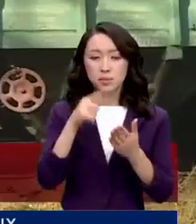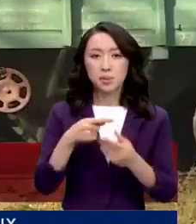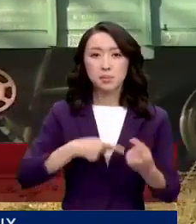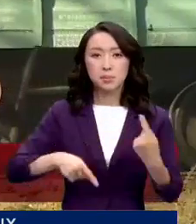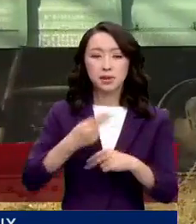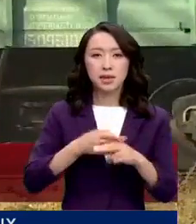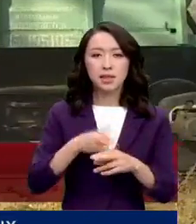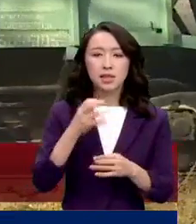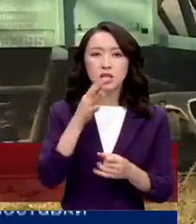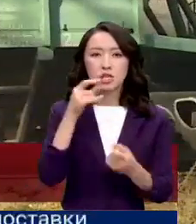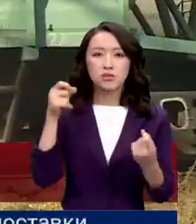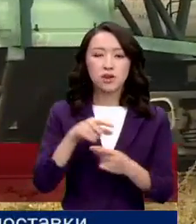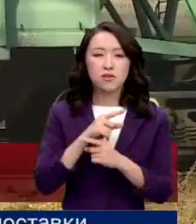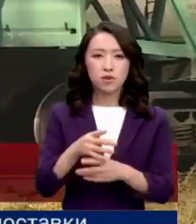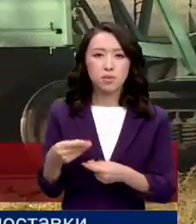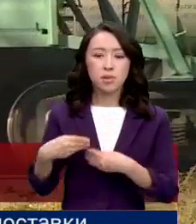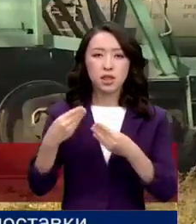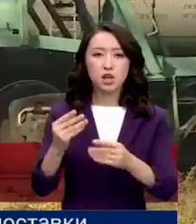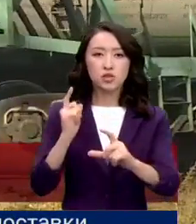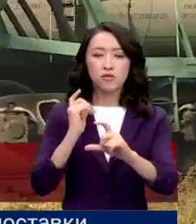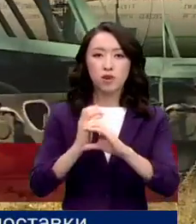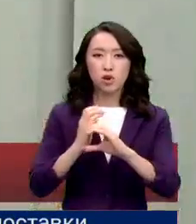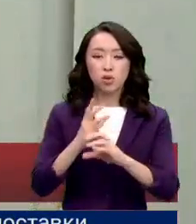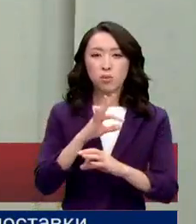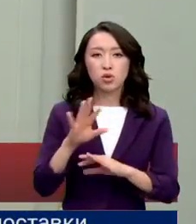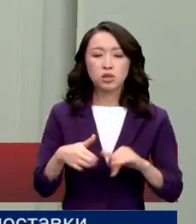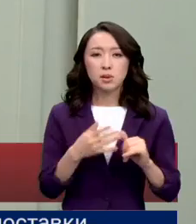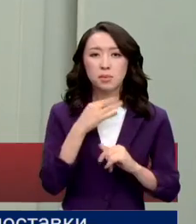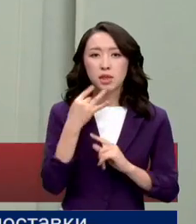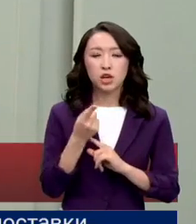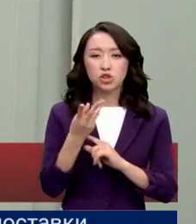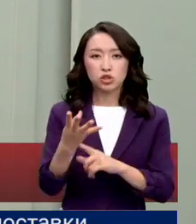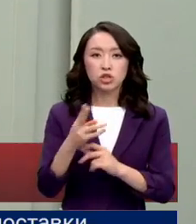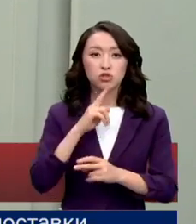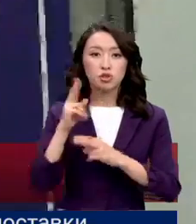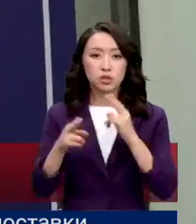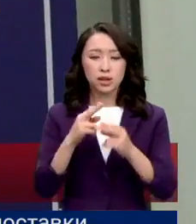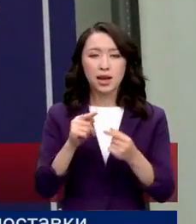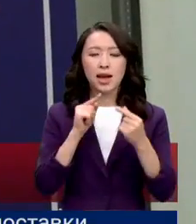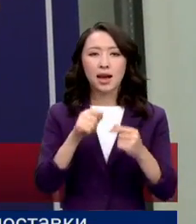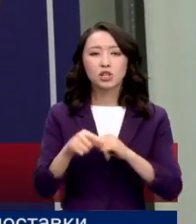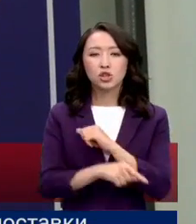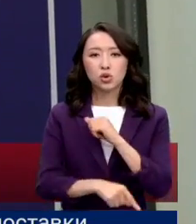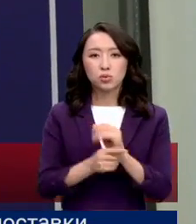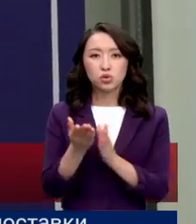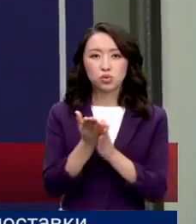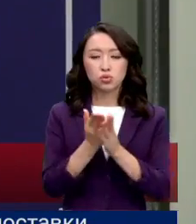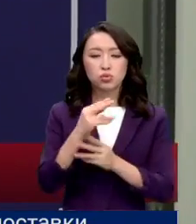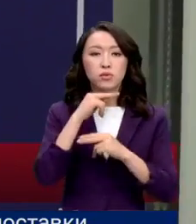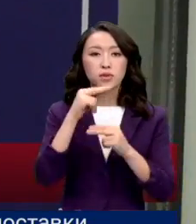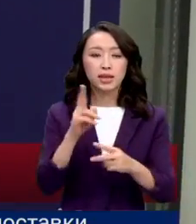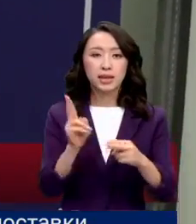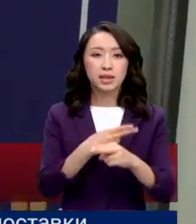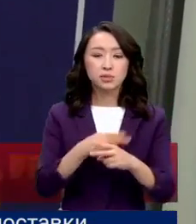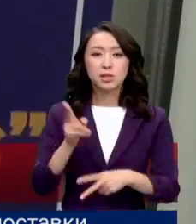это несвоевременная подача вагонов. После многочисленных жалоб на ситуацию обратила внимание антикоррупционная служба.